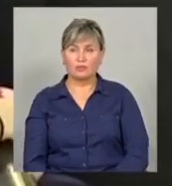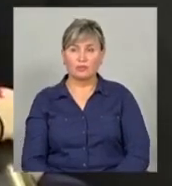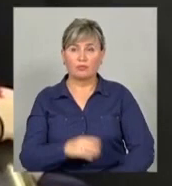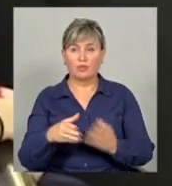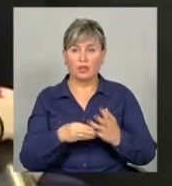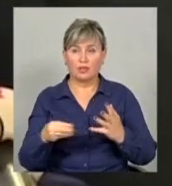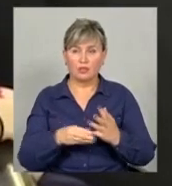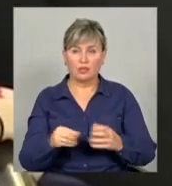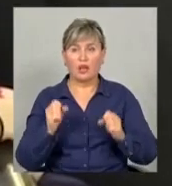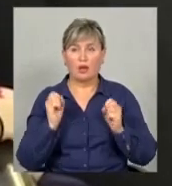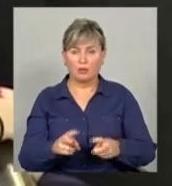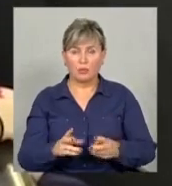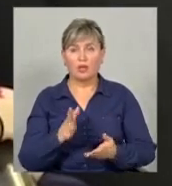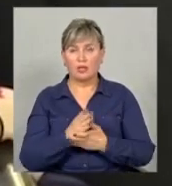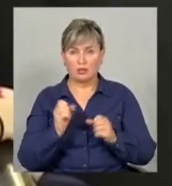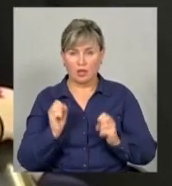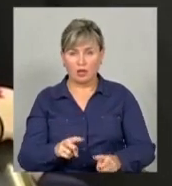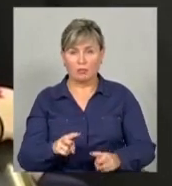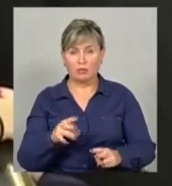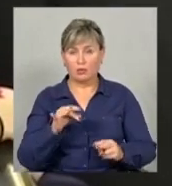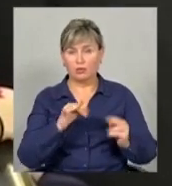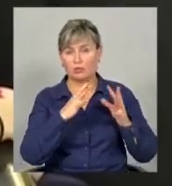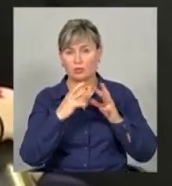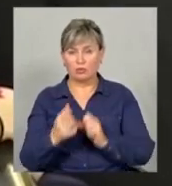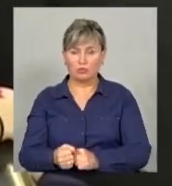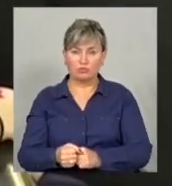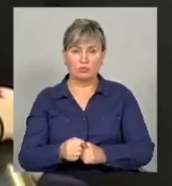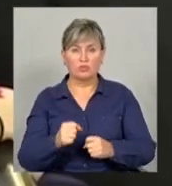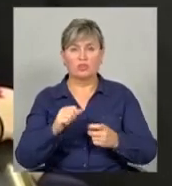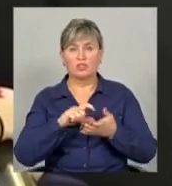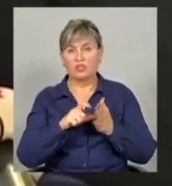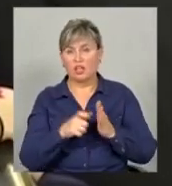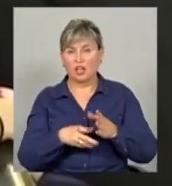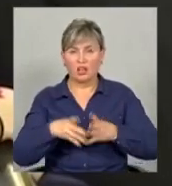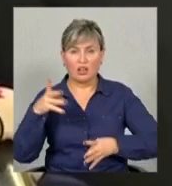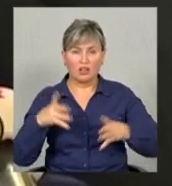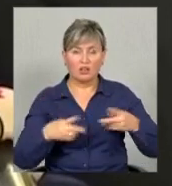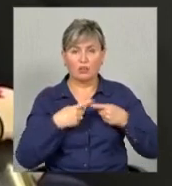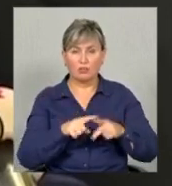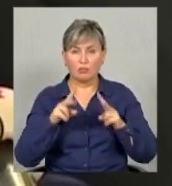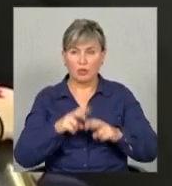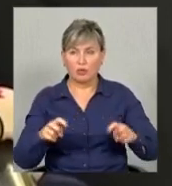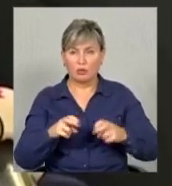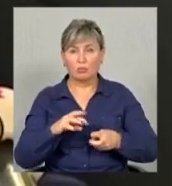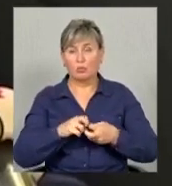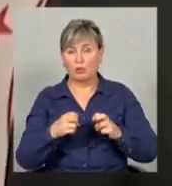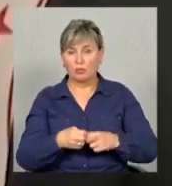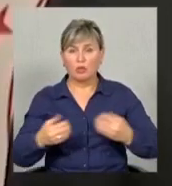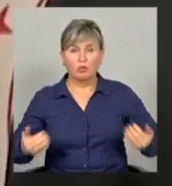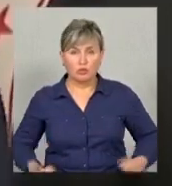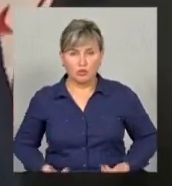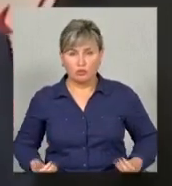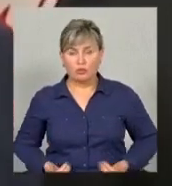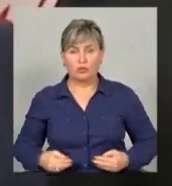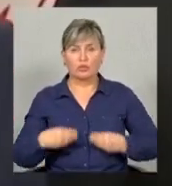Подземные толчки опасны. Есть опасность падения, обрушения поврежденных зданий. Поэтому инженеры проведут проверки. По проблеме жилья в